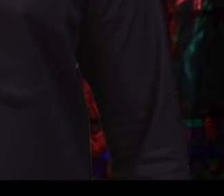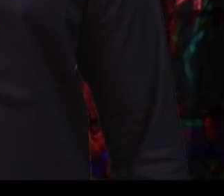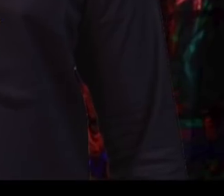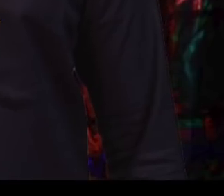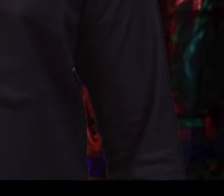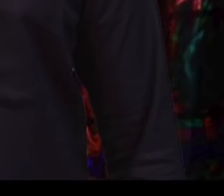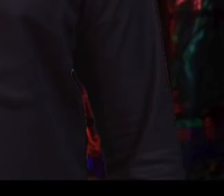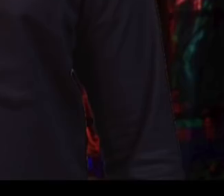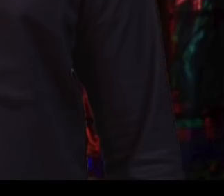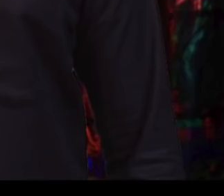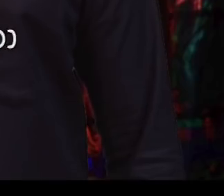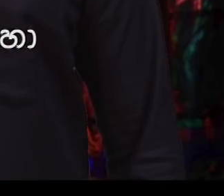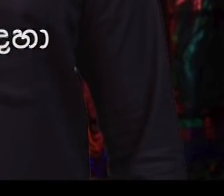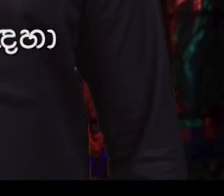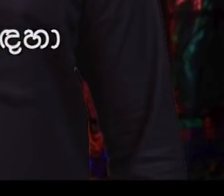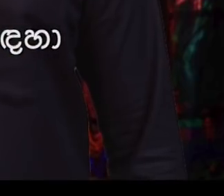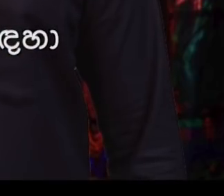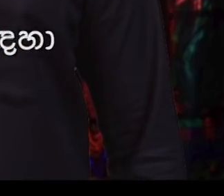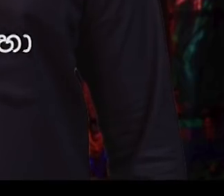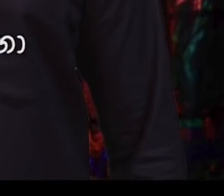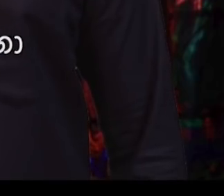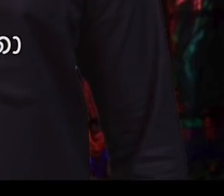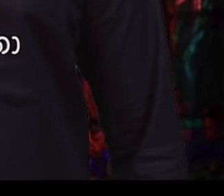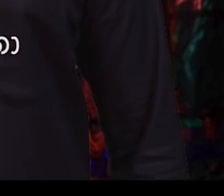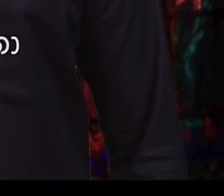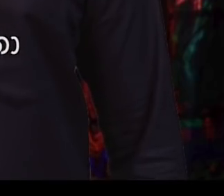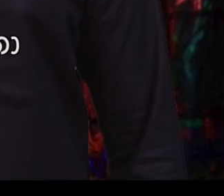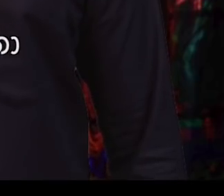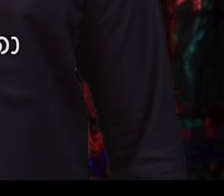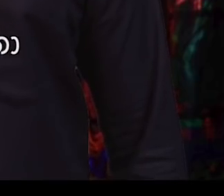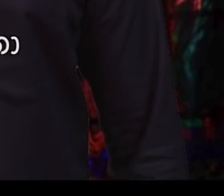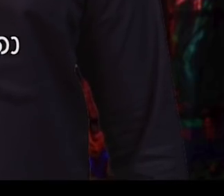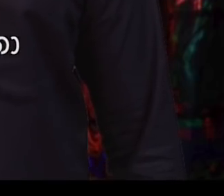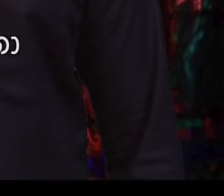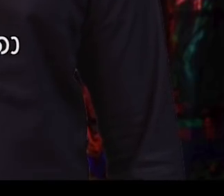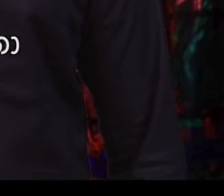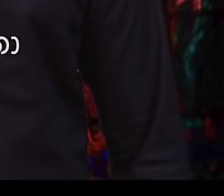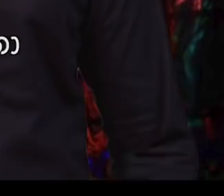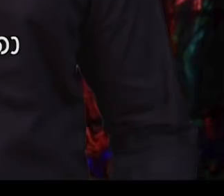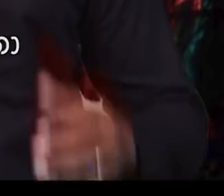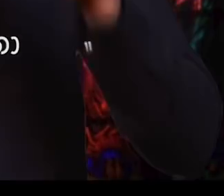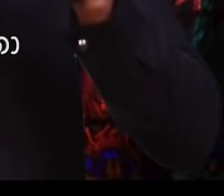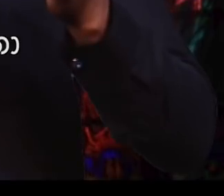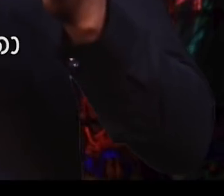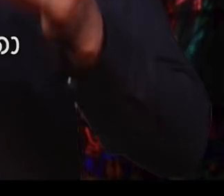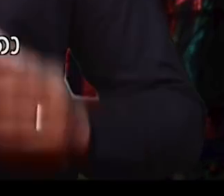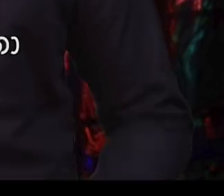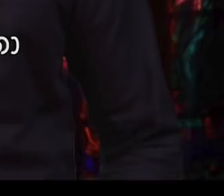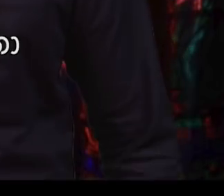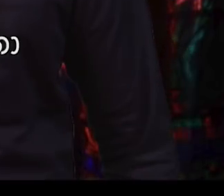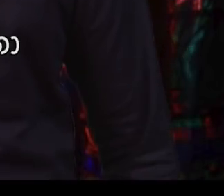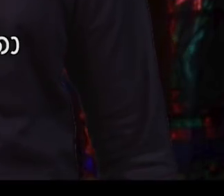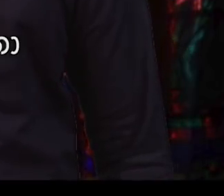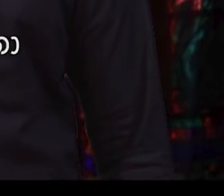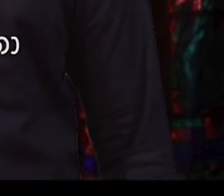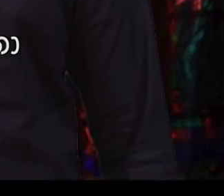எமென்ம வெடி விஸ்தர சந்தா ஒபகே அவதானிய திரைய விசட யும்கர்ன லிச அபி இல்லா சிட்னோ மேலதிக விபரங்களுக்காக திரையை நோக்கி உங்களுடைய